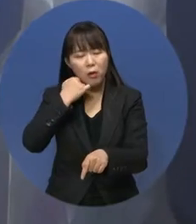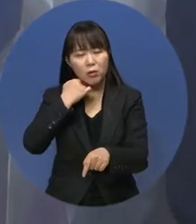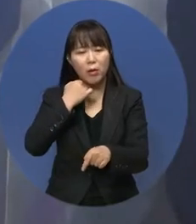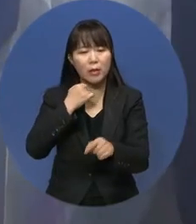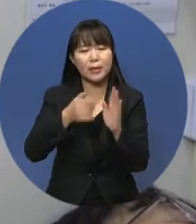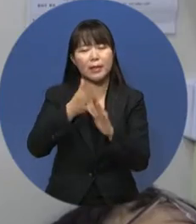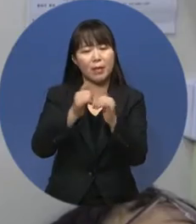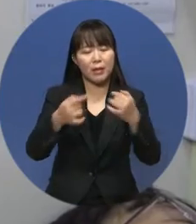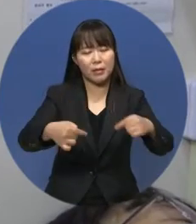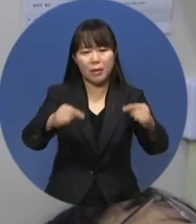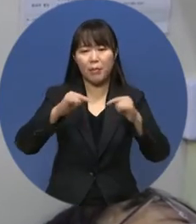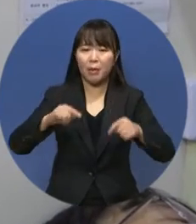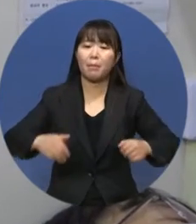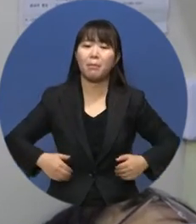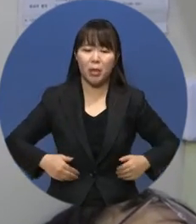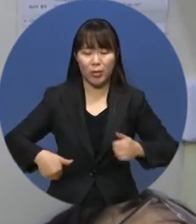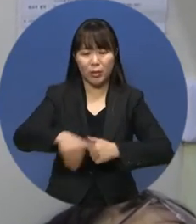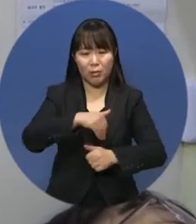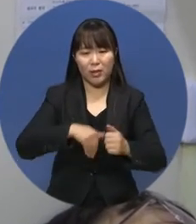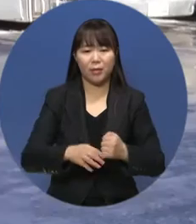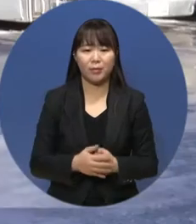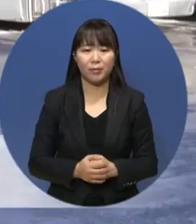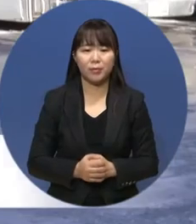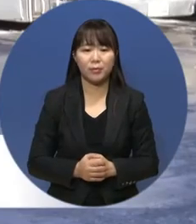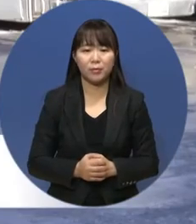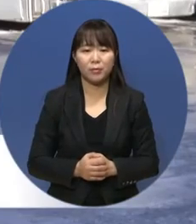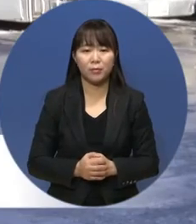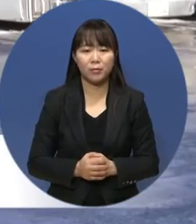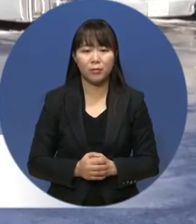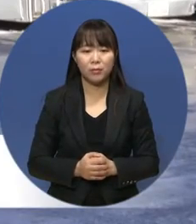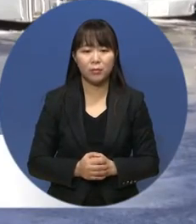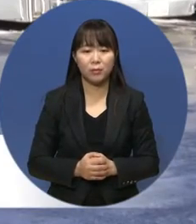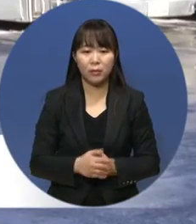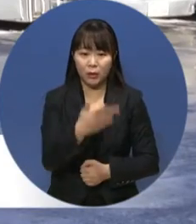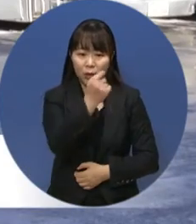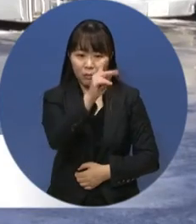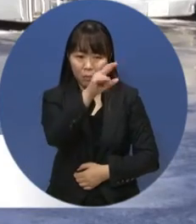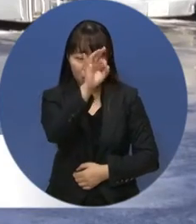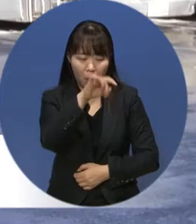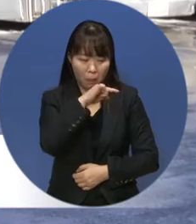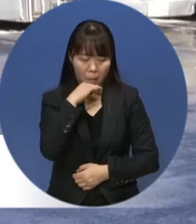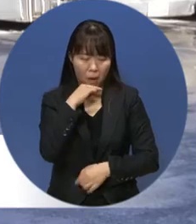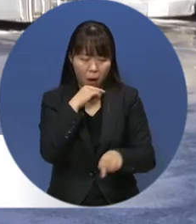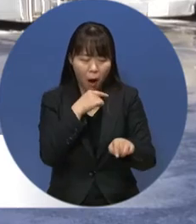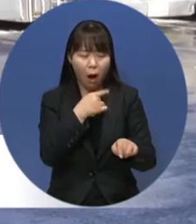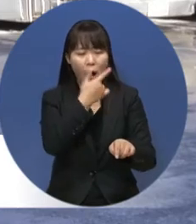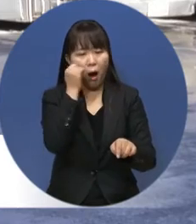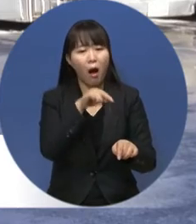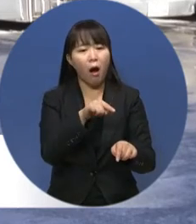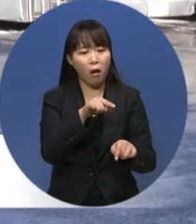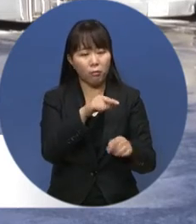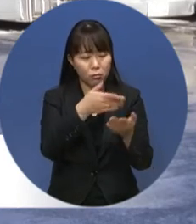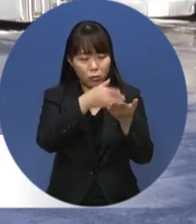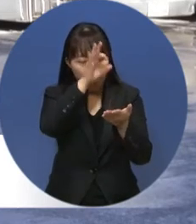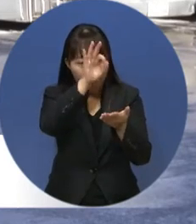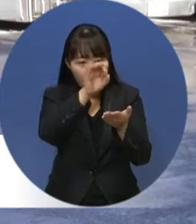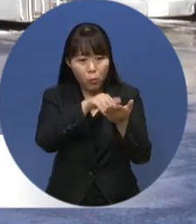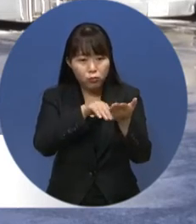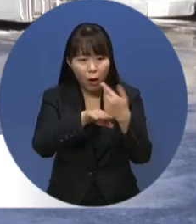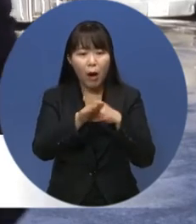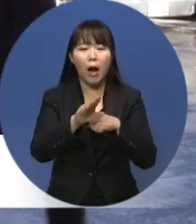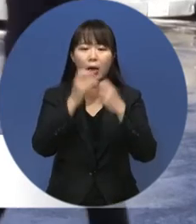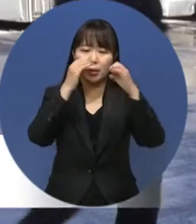적극적인 참여가 필요한 상황입니다 책 위해서 그 피가 부족하다는 뉴스를 보고 난 뒤에